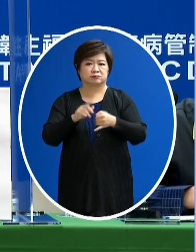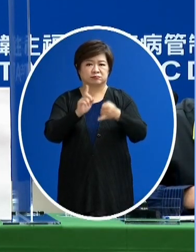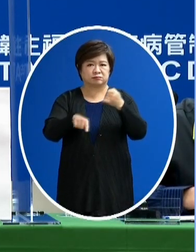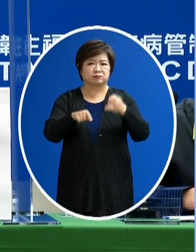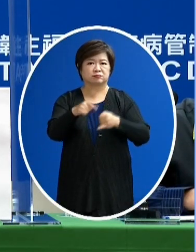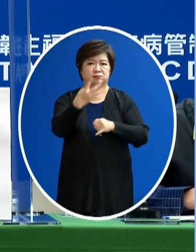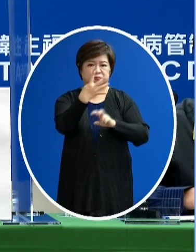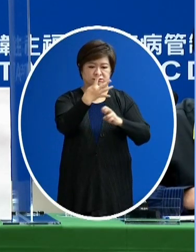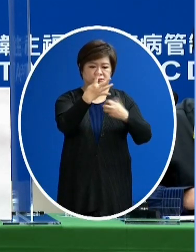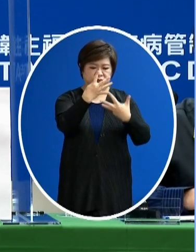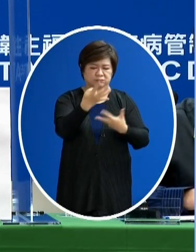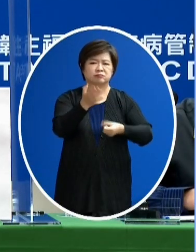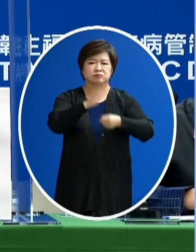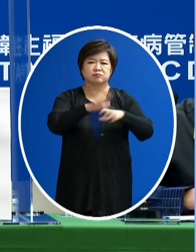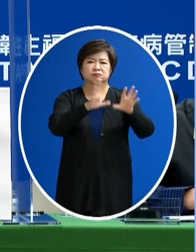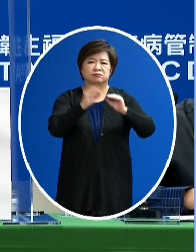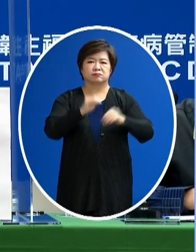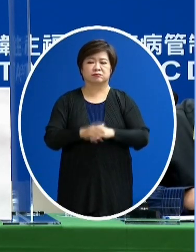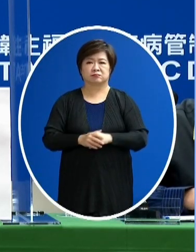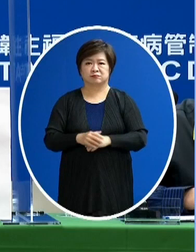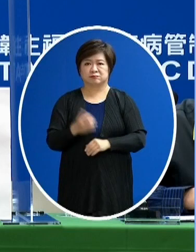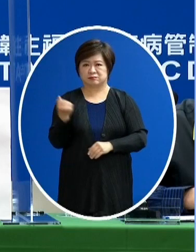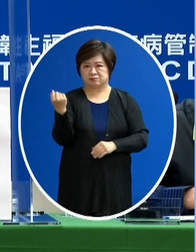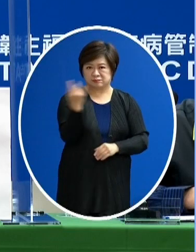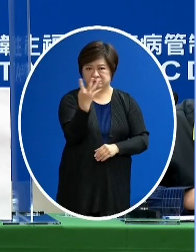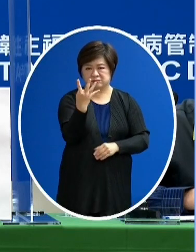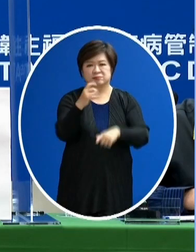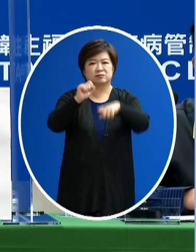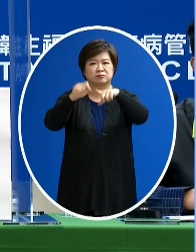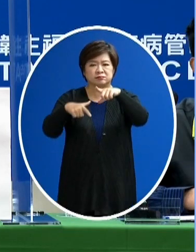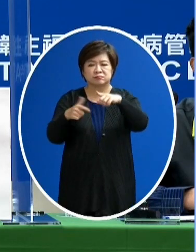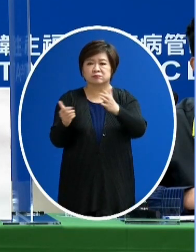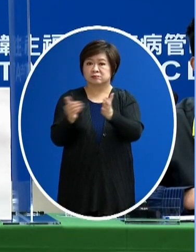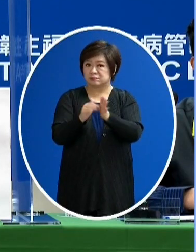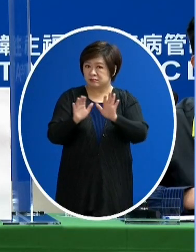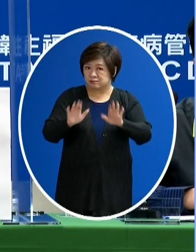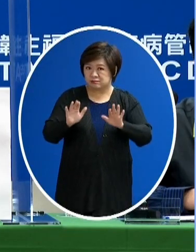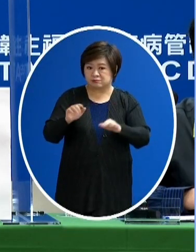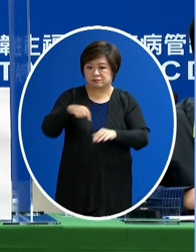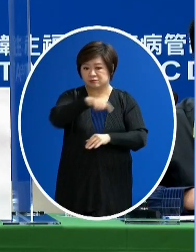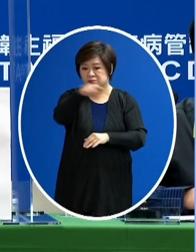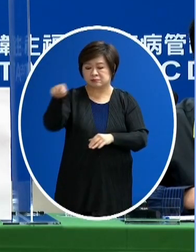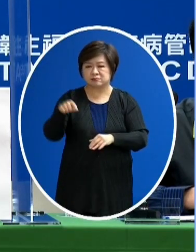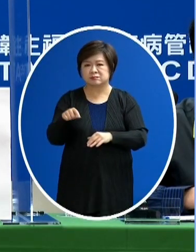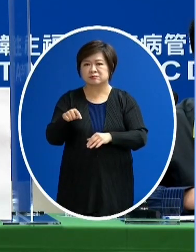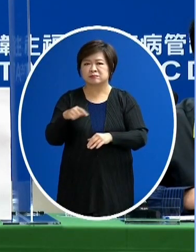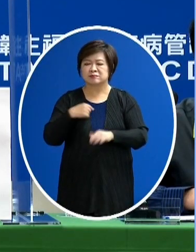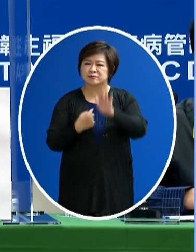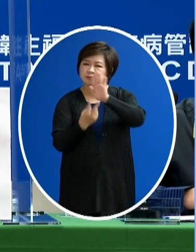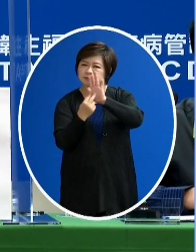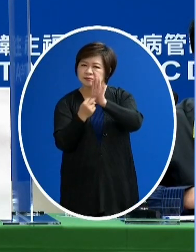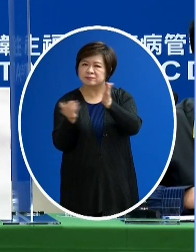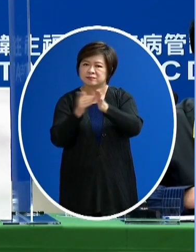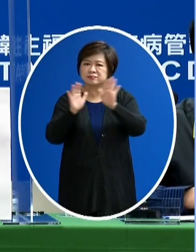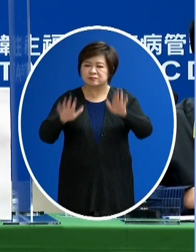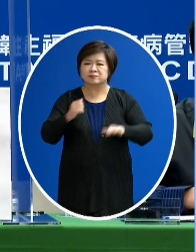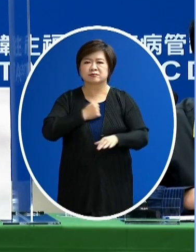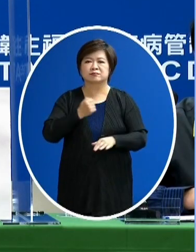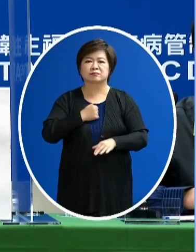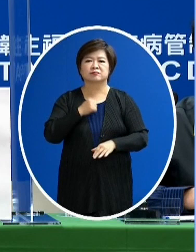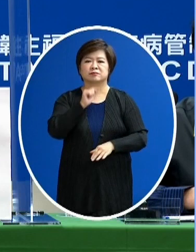现在整个卫福部是陈时中掌控了，他来做相关的关系，尤其这一